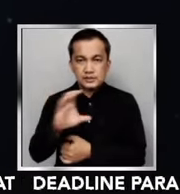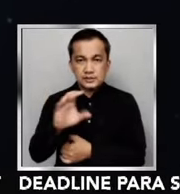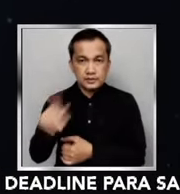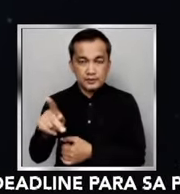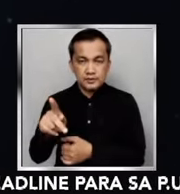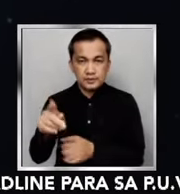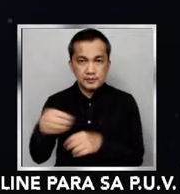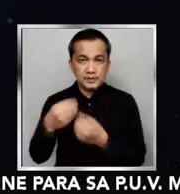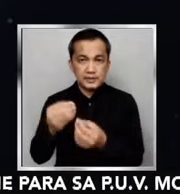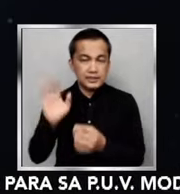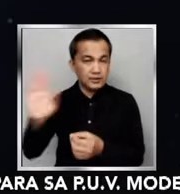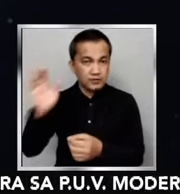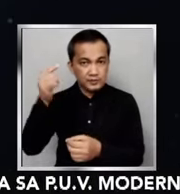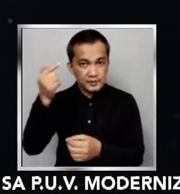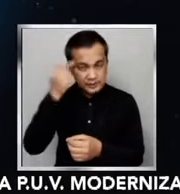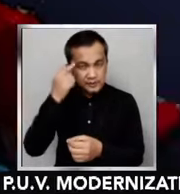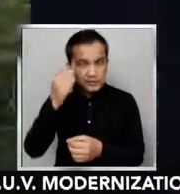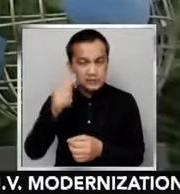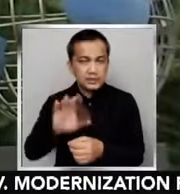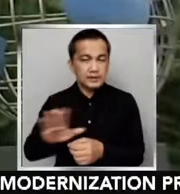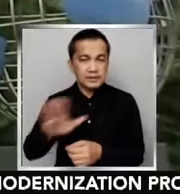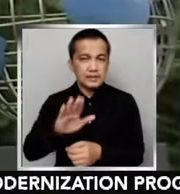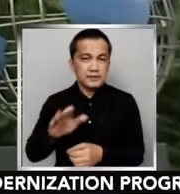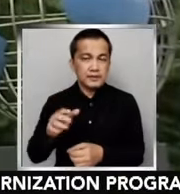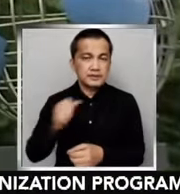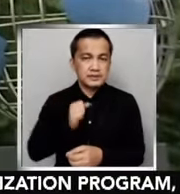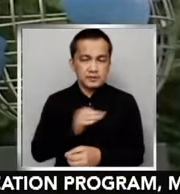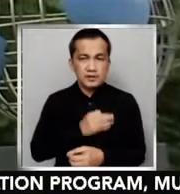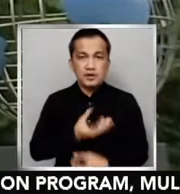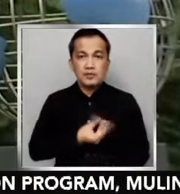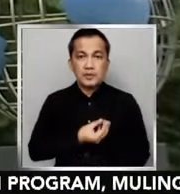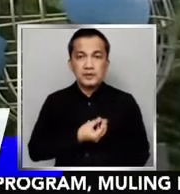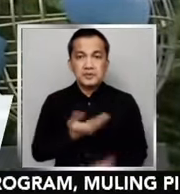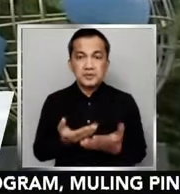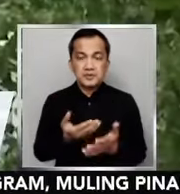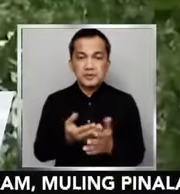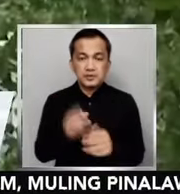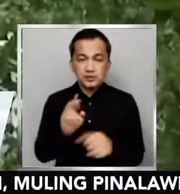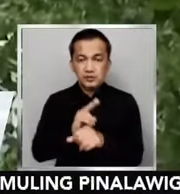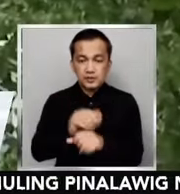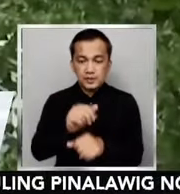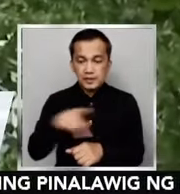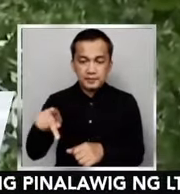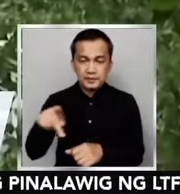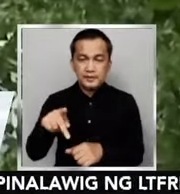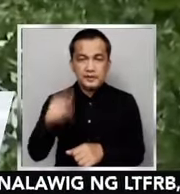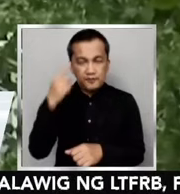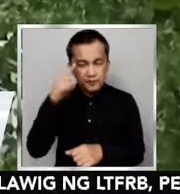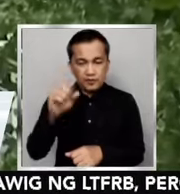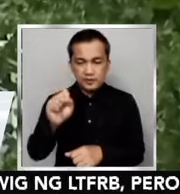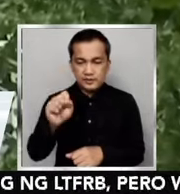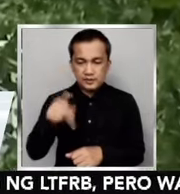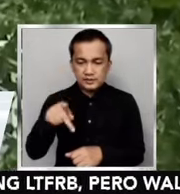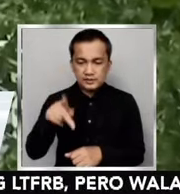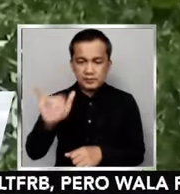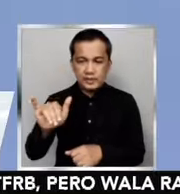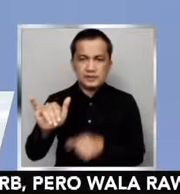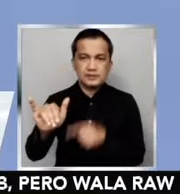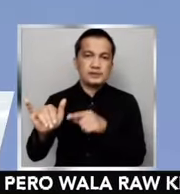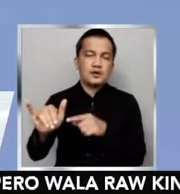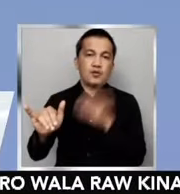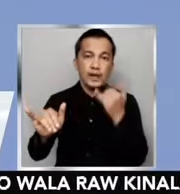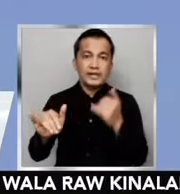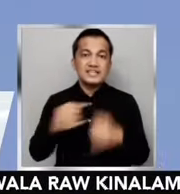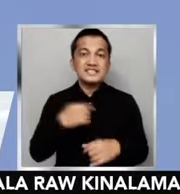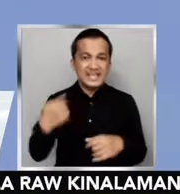nila sa kanilang mga tauhan sa sa pangambang nagagamit ang app sa pang-eespiya lalo China based ito